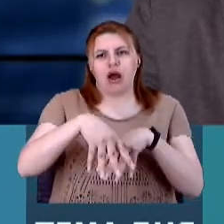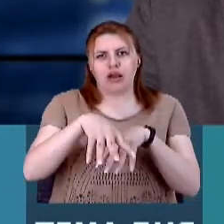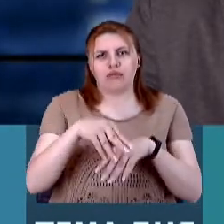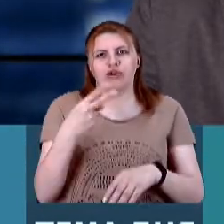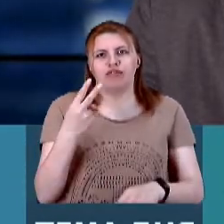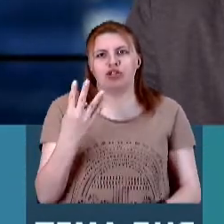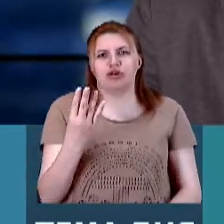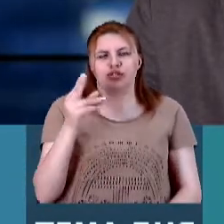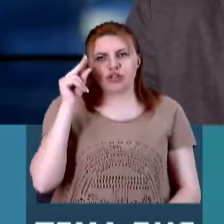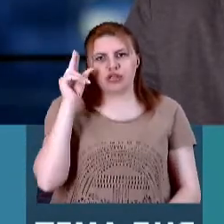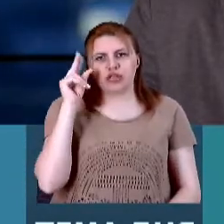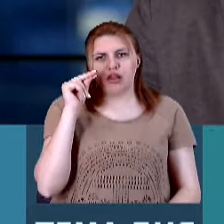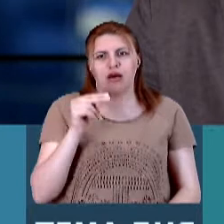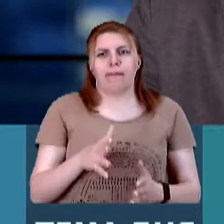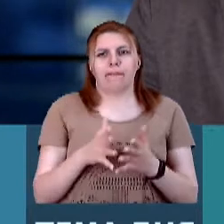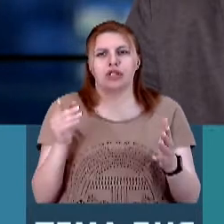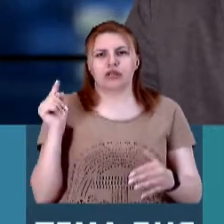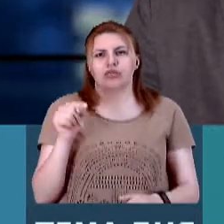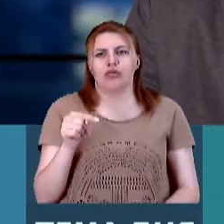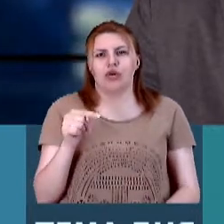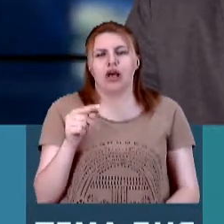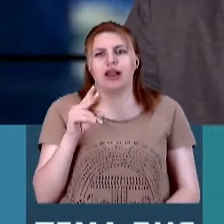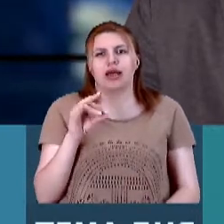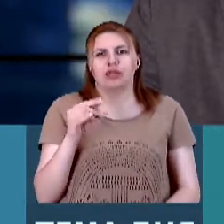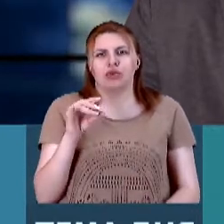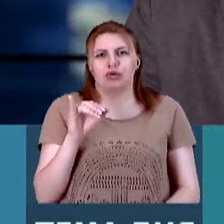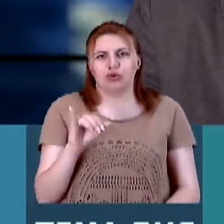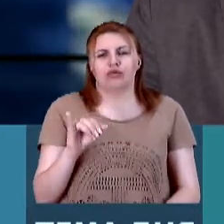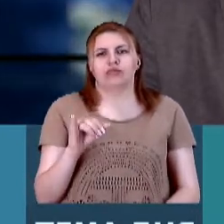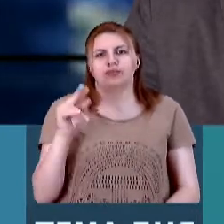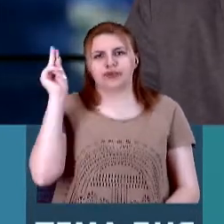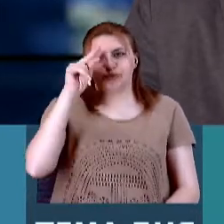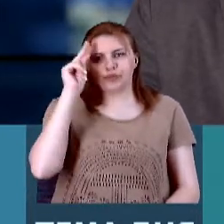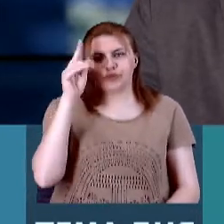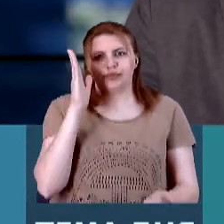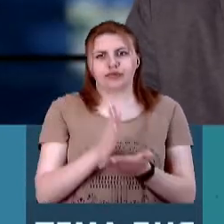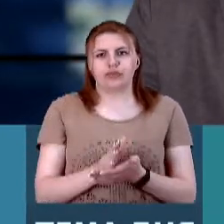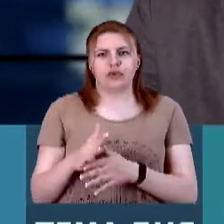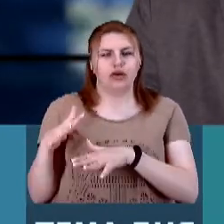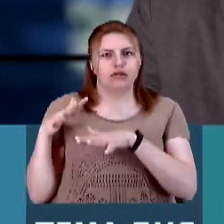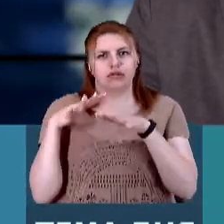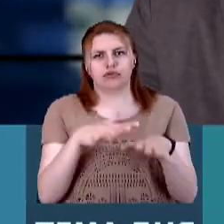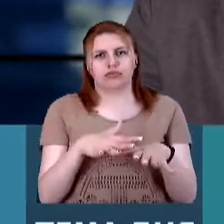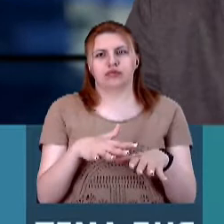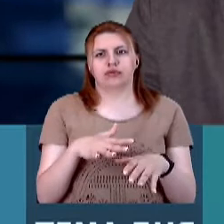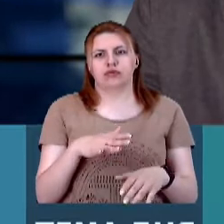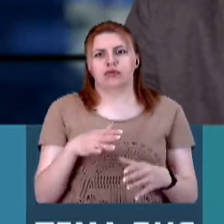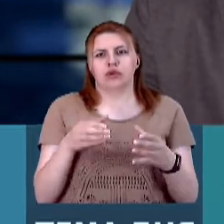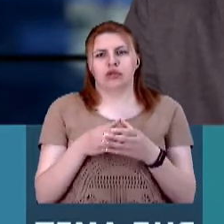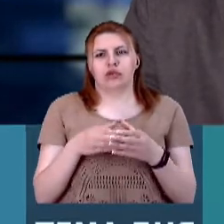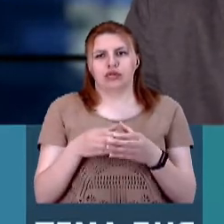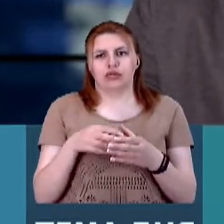24 числа. Більше того, легендою навчання є якраз контрнаступ підрозділів 2-го армійського корпусу